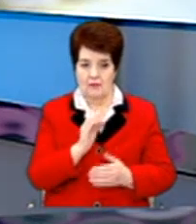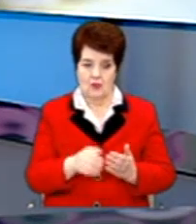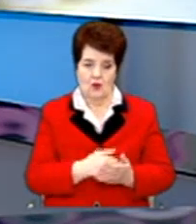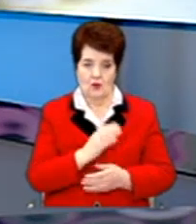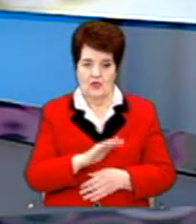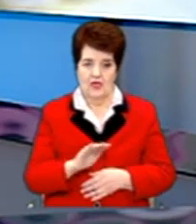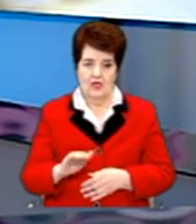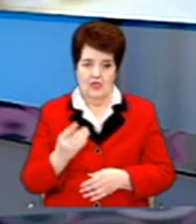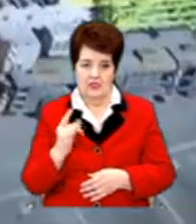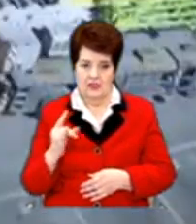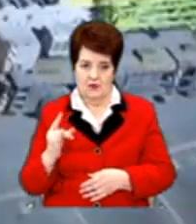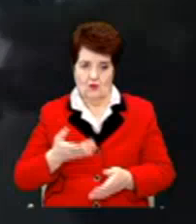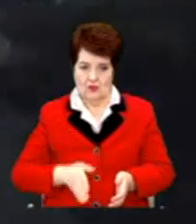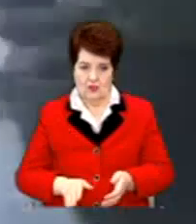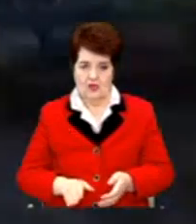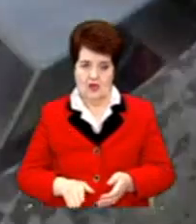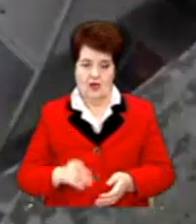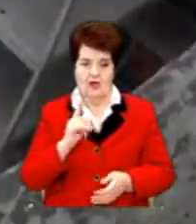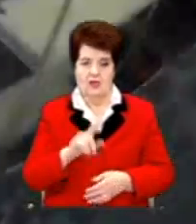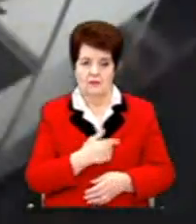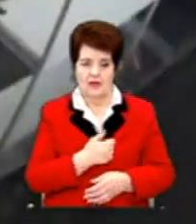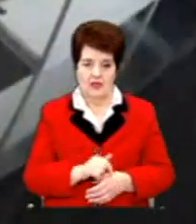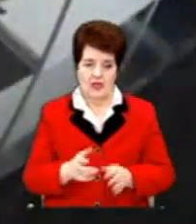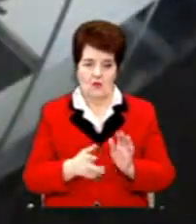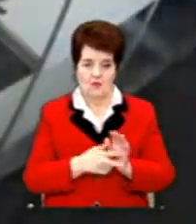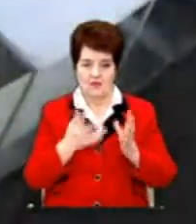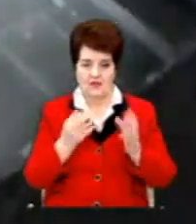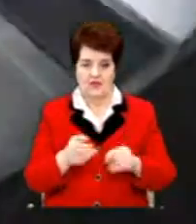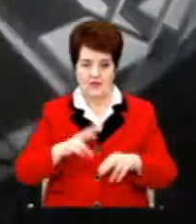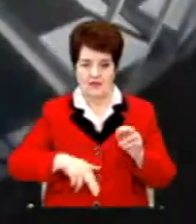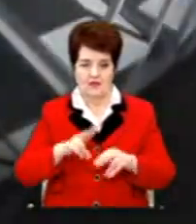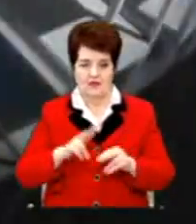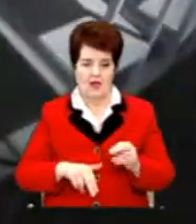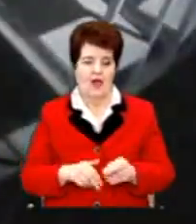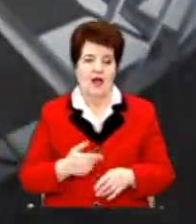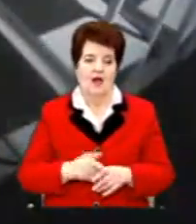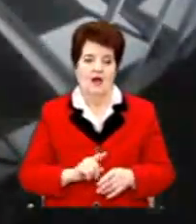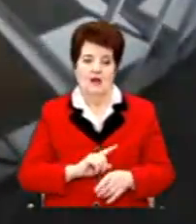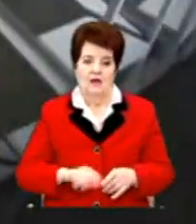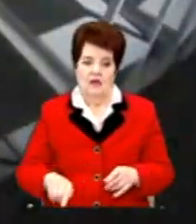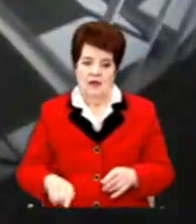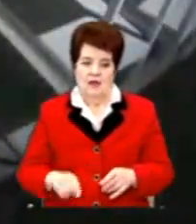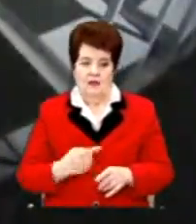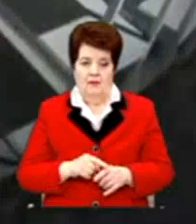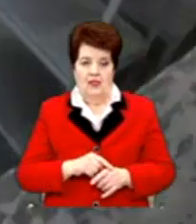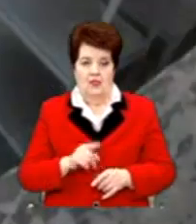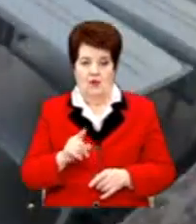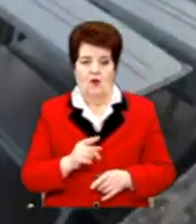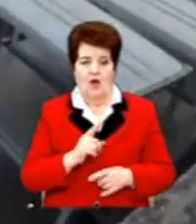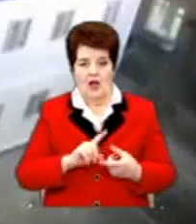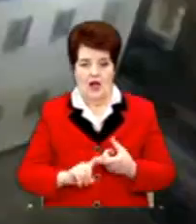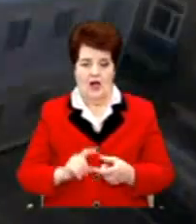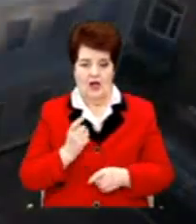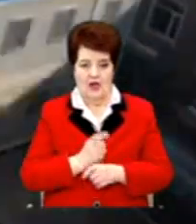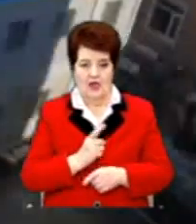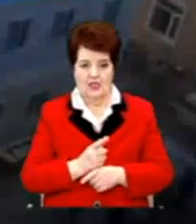născut. În nordul țării s-a ridicat încă un spital în doar 8 zile. Unitatea are 55 de camere pentru carantină. La Wuhan,